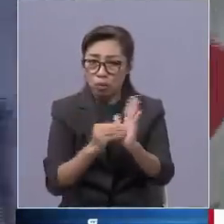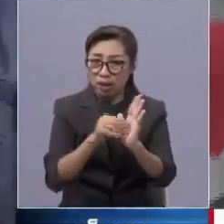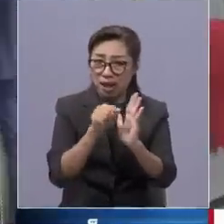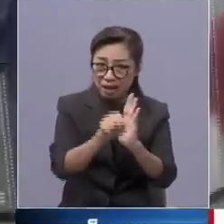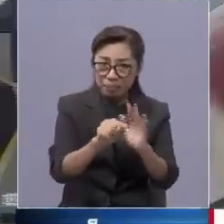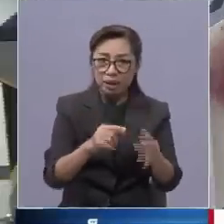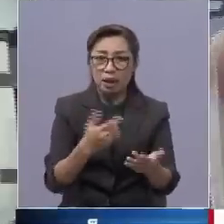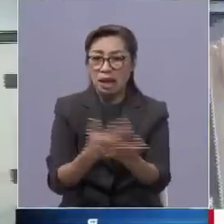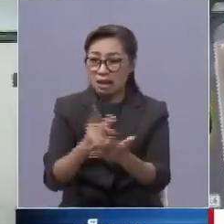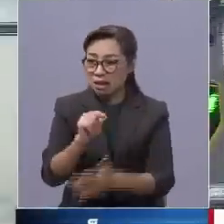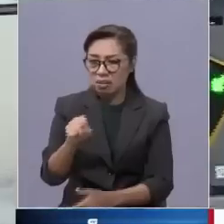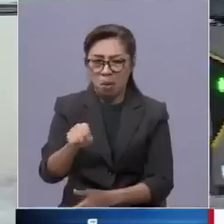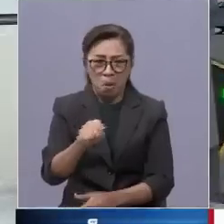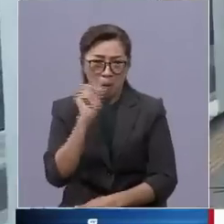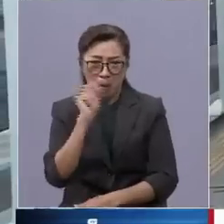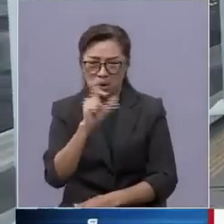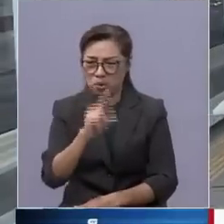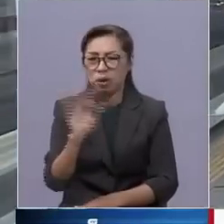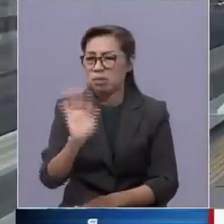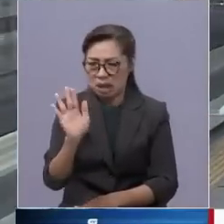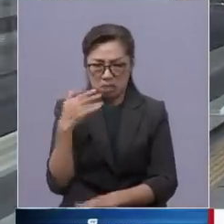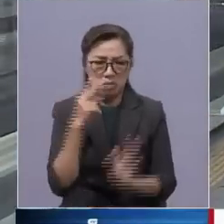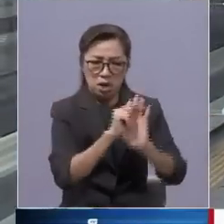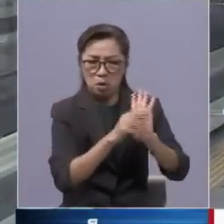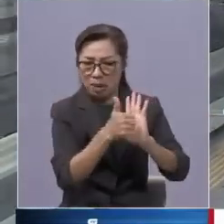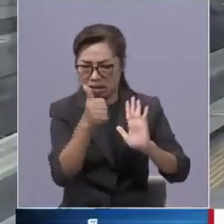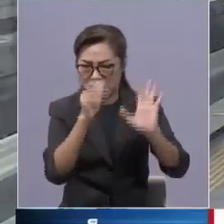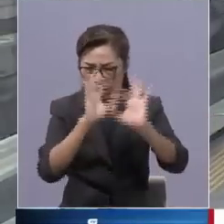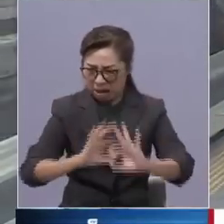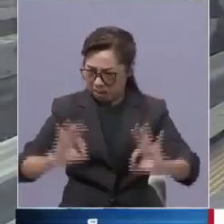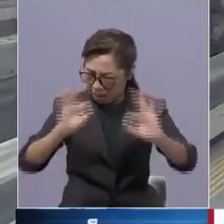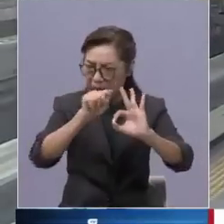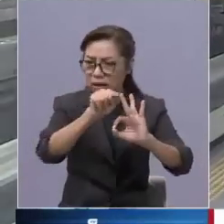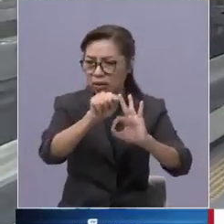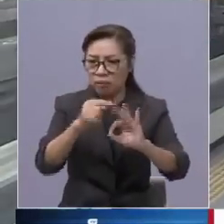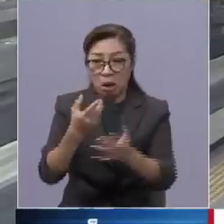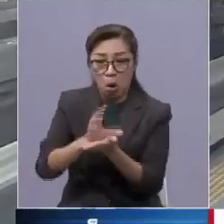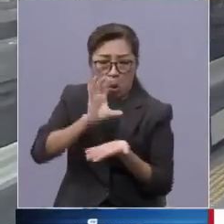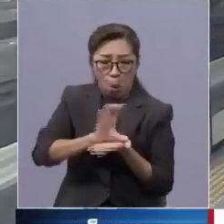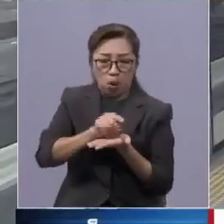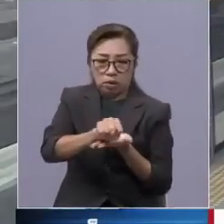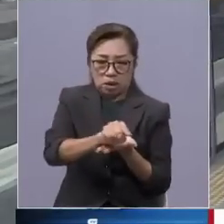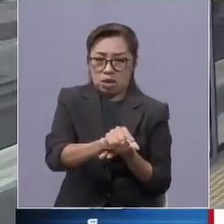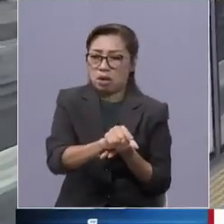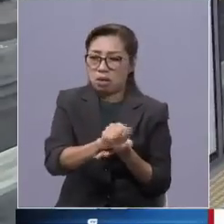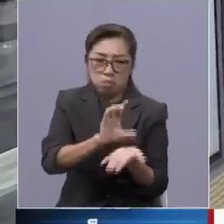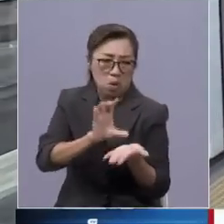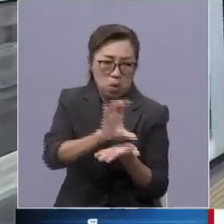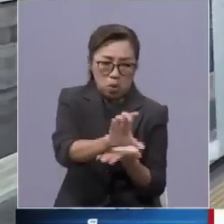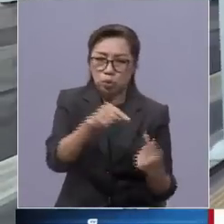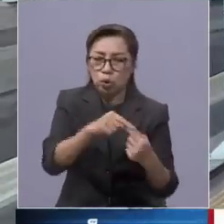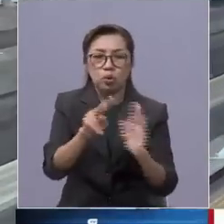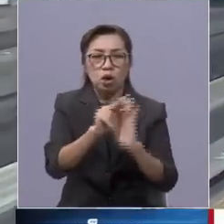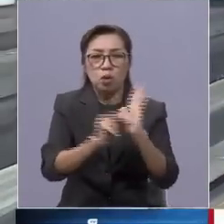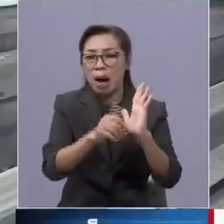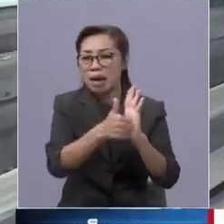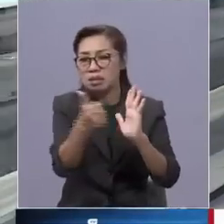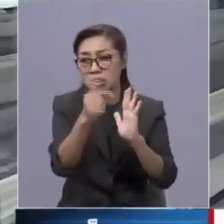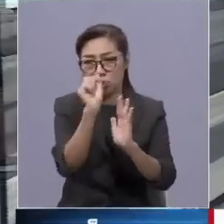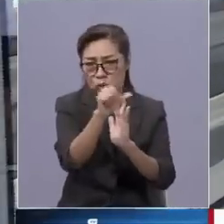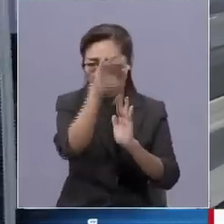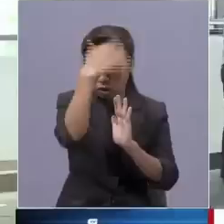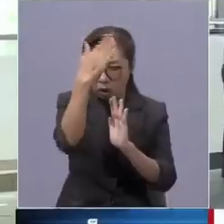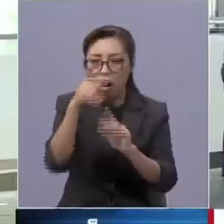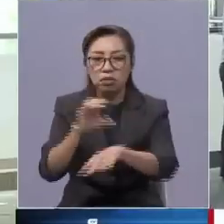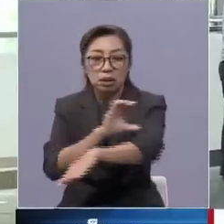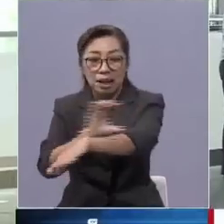นเพราะว่ามันยังมีนโยบายอื่นๆที่มันมีความสำคัญมากกว่าคือต้องเอาเงินไปใช้ตรงจุดนั้นก่อนก็คาดว่าน่าจะไม่เกิน2ปีนะครับผลักดันนโย